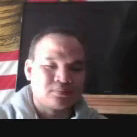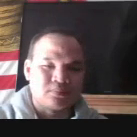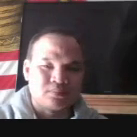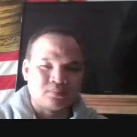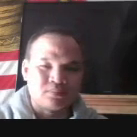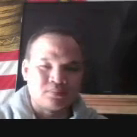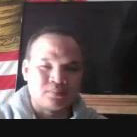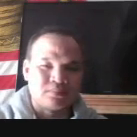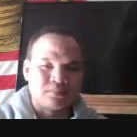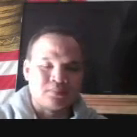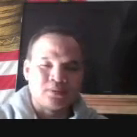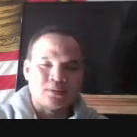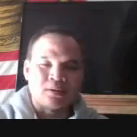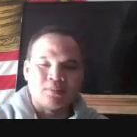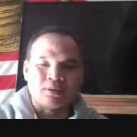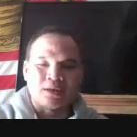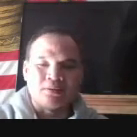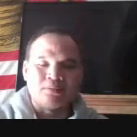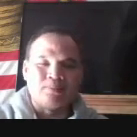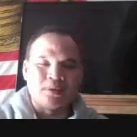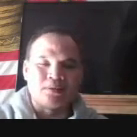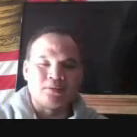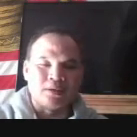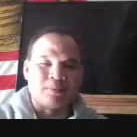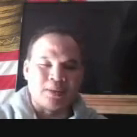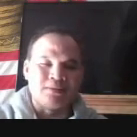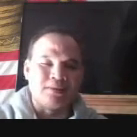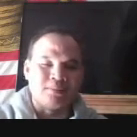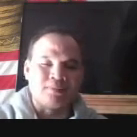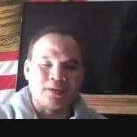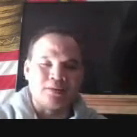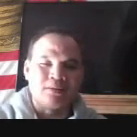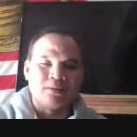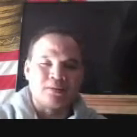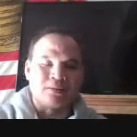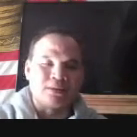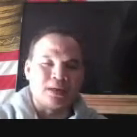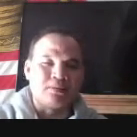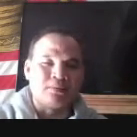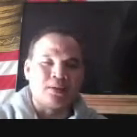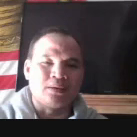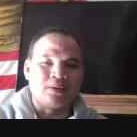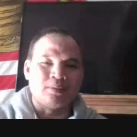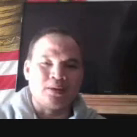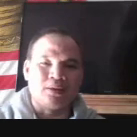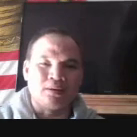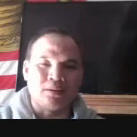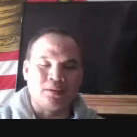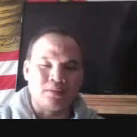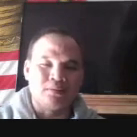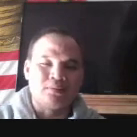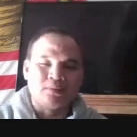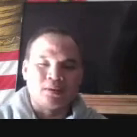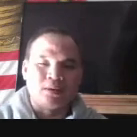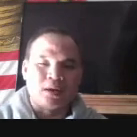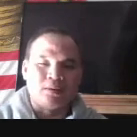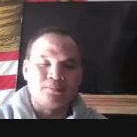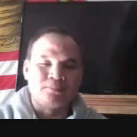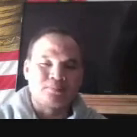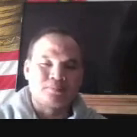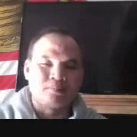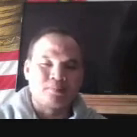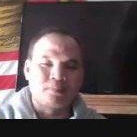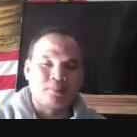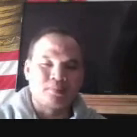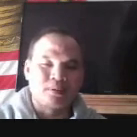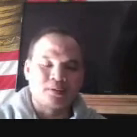าใกล้ตัวคนไทยมากๆแล้วก็ได้เห็นผลที่เกิดขึ้นจากการสู้รบอย่างหนักเมียนมาค่ะเพราะฉะนั้นอนาคตของเมียนม